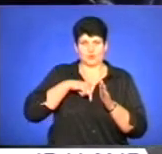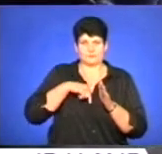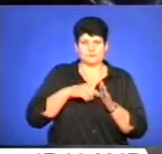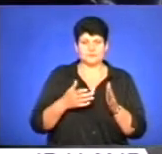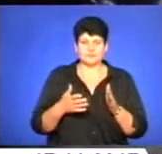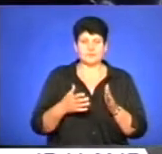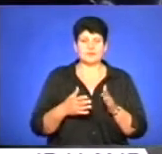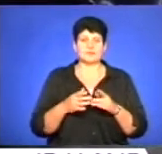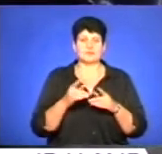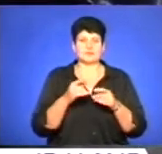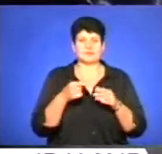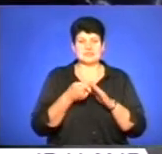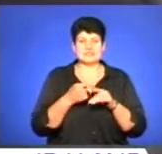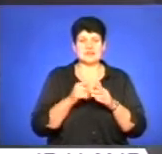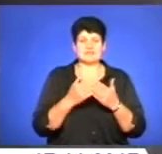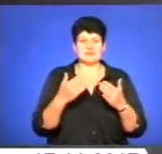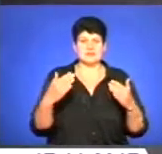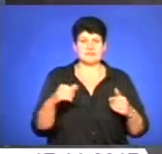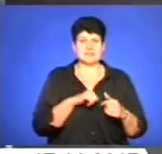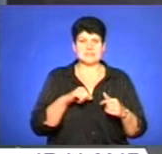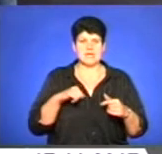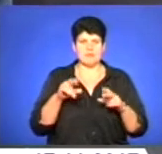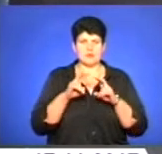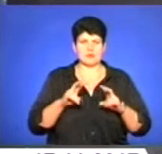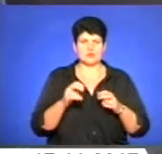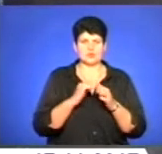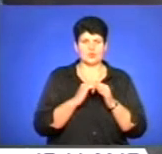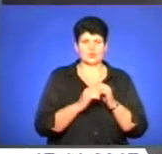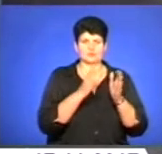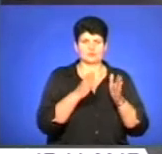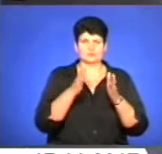Вистава-діалог органічно переходить в монолог-самоаналіз кожного персонажа.